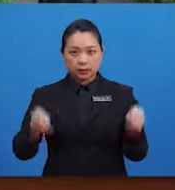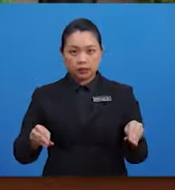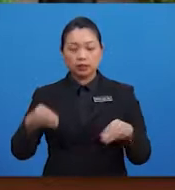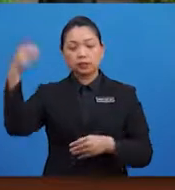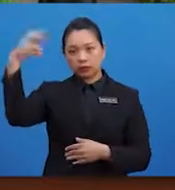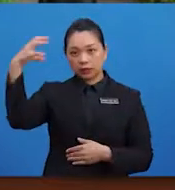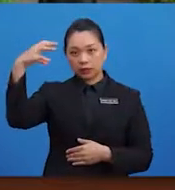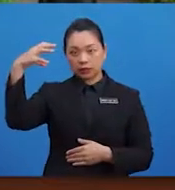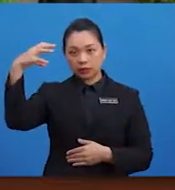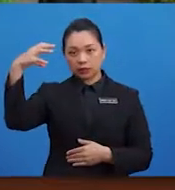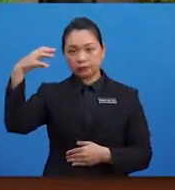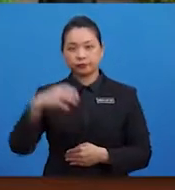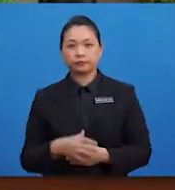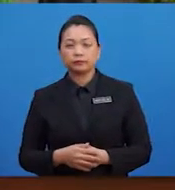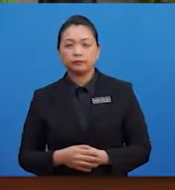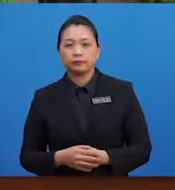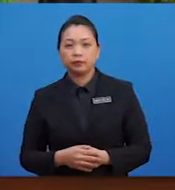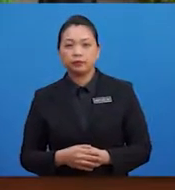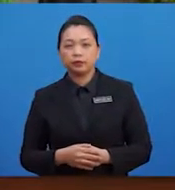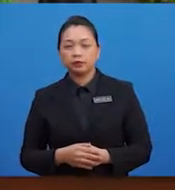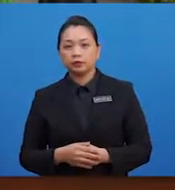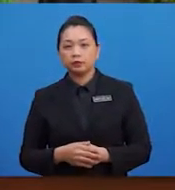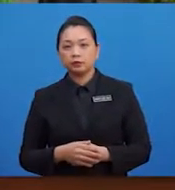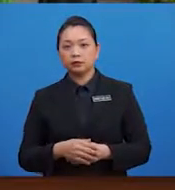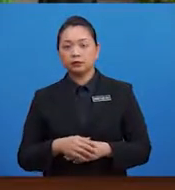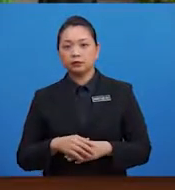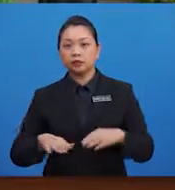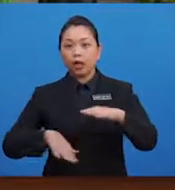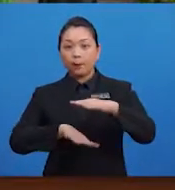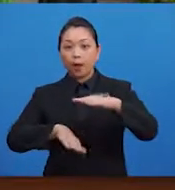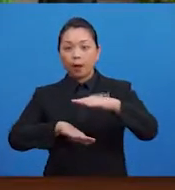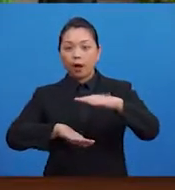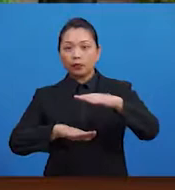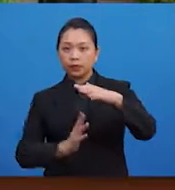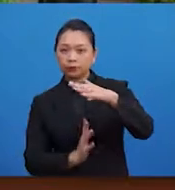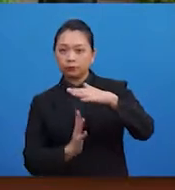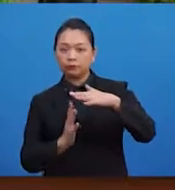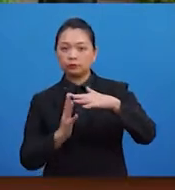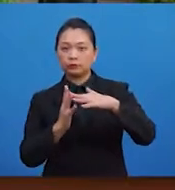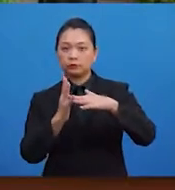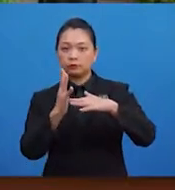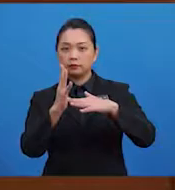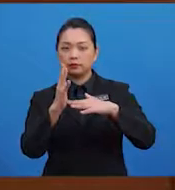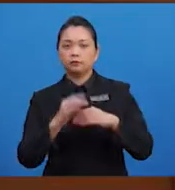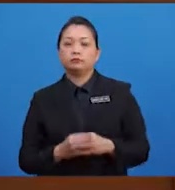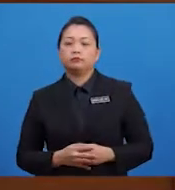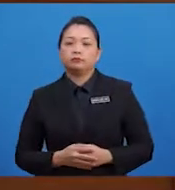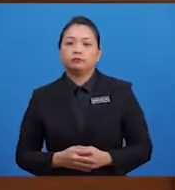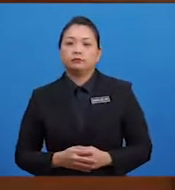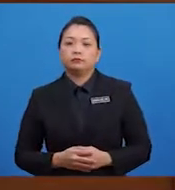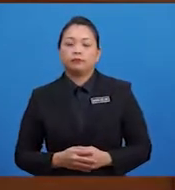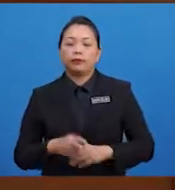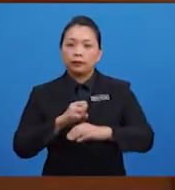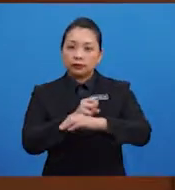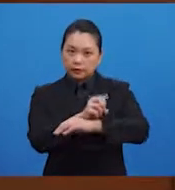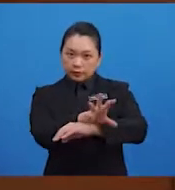lampu pendianan yang berada di bahagian bawah alat pendianan akan menembusi ke dalam telur ayam.